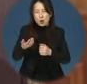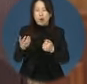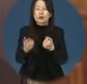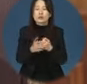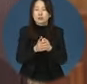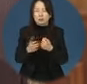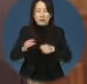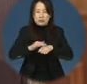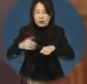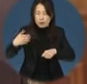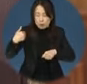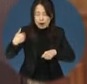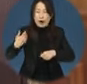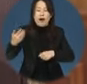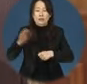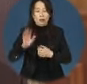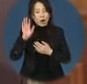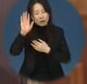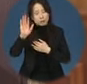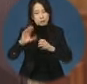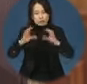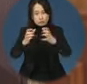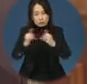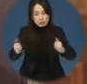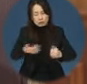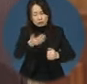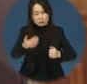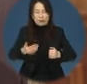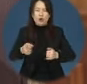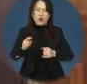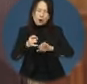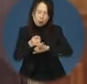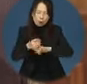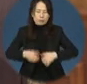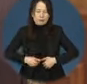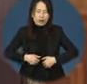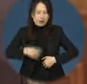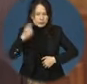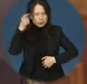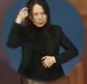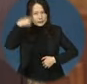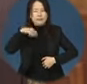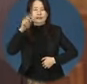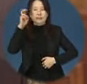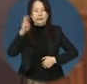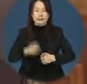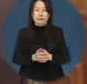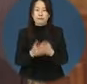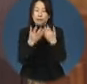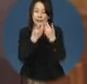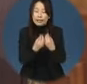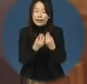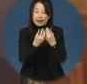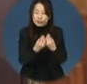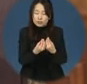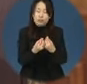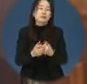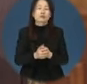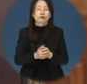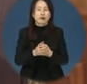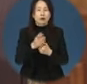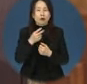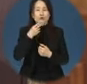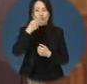앞으로 국민들께서 아이 필요하다고 생각을 하실 것 같은 다 그 예를 들면 은 지금까지 이제 주치 자를 이렇게